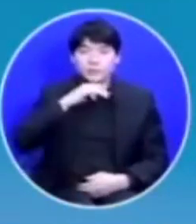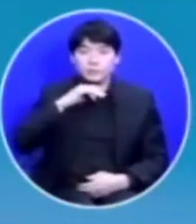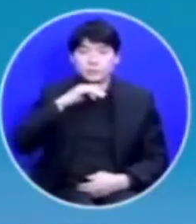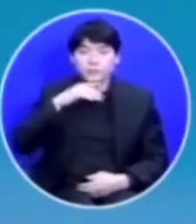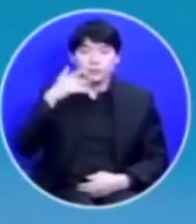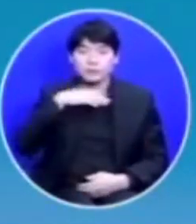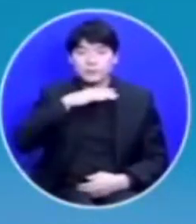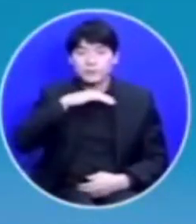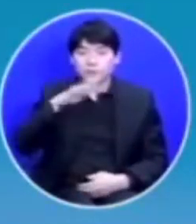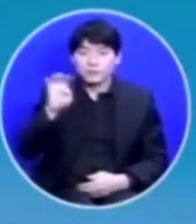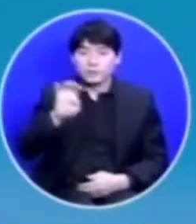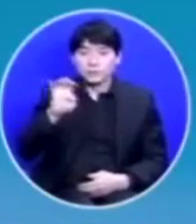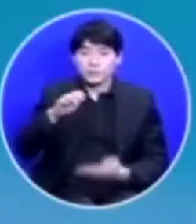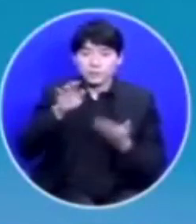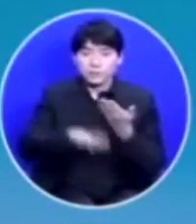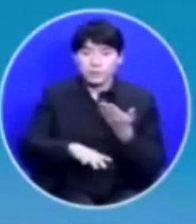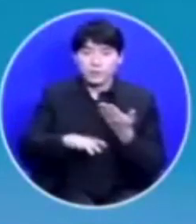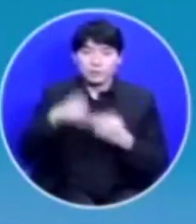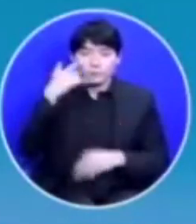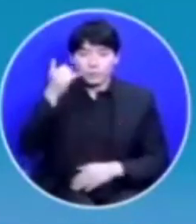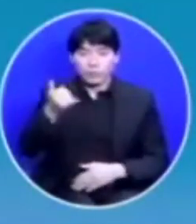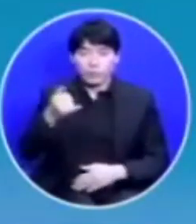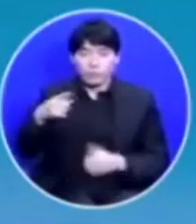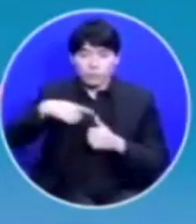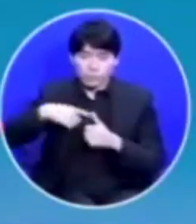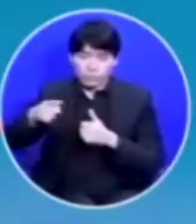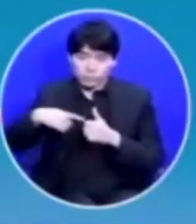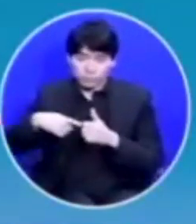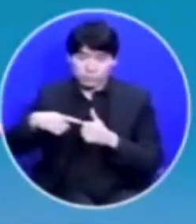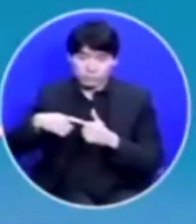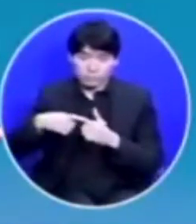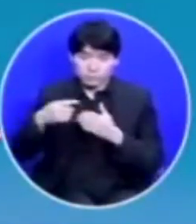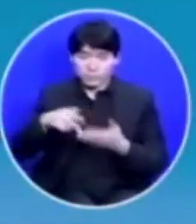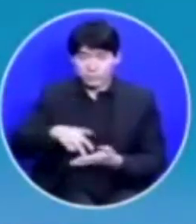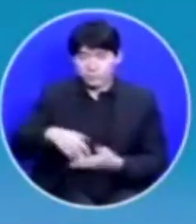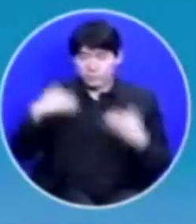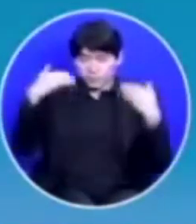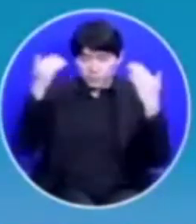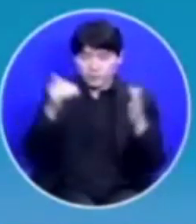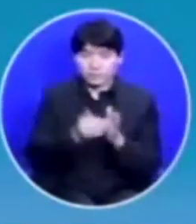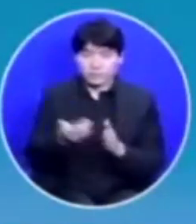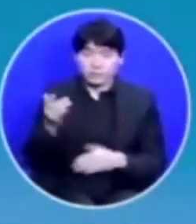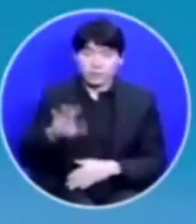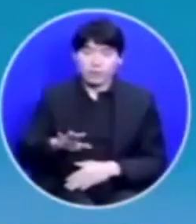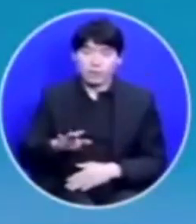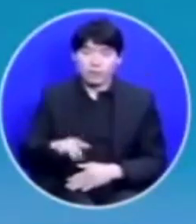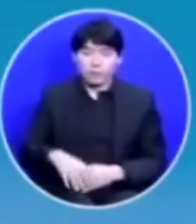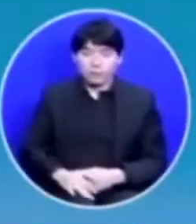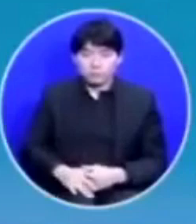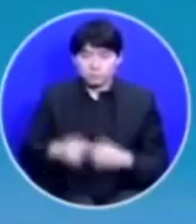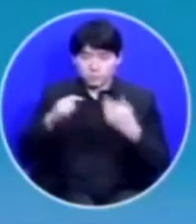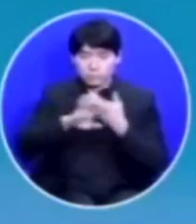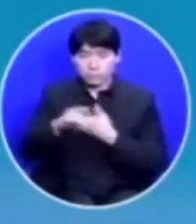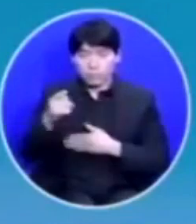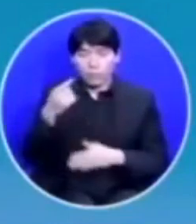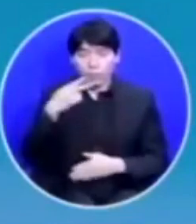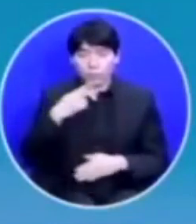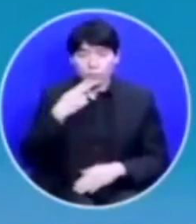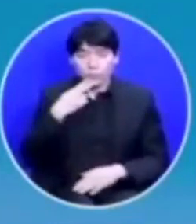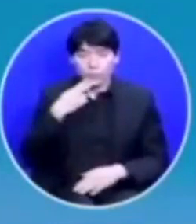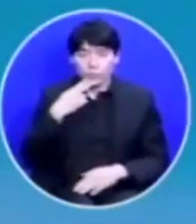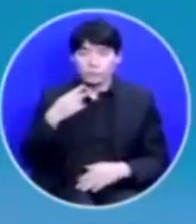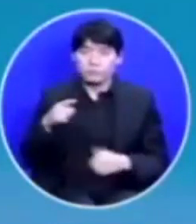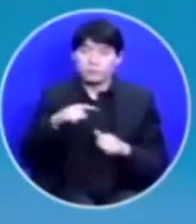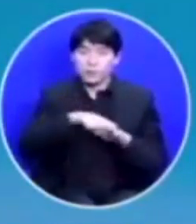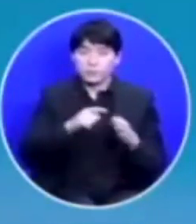다 매 맞아 보고 자랐지만 그렇다 오래 써서 달라진 것도 없고 오히려 마음의 상처만 너무 깊고 그래서 나는